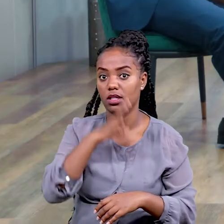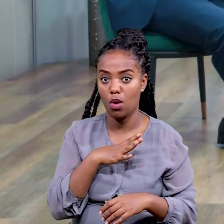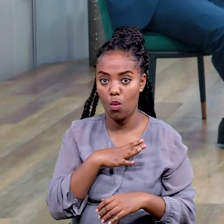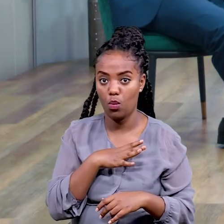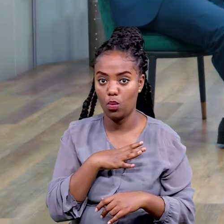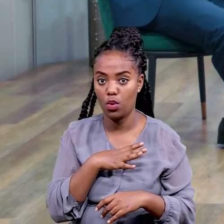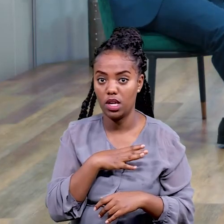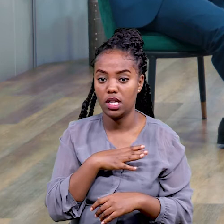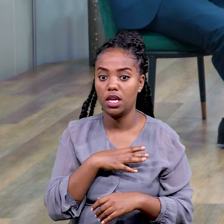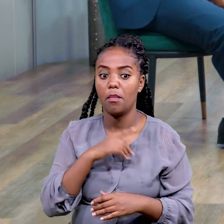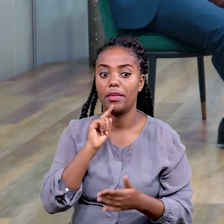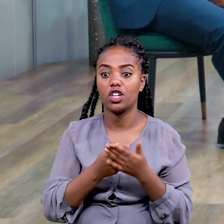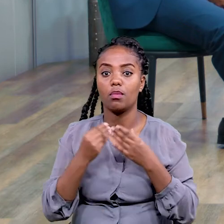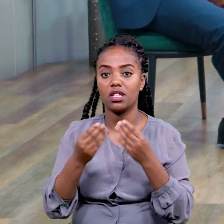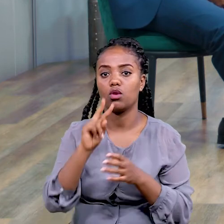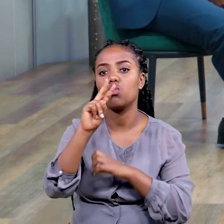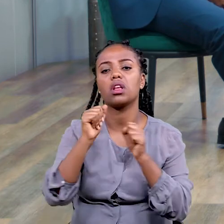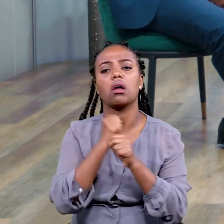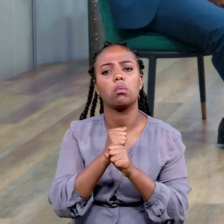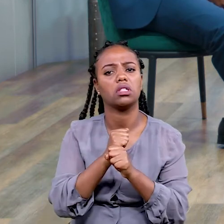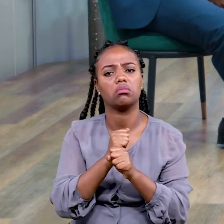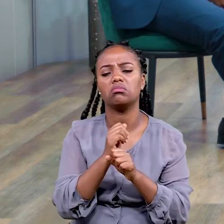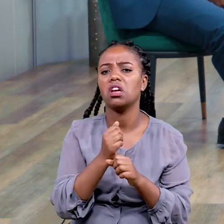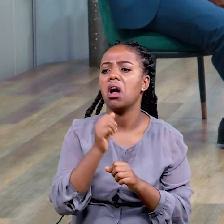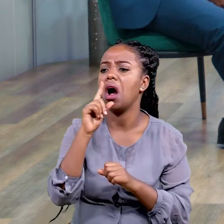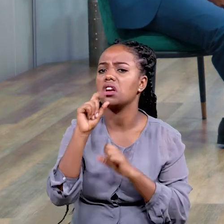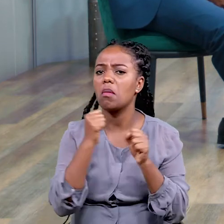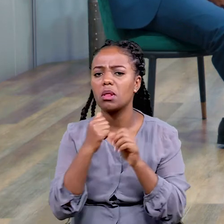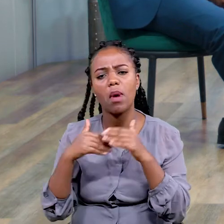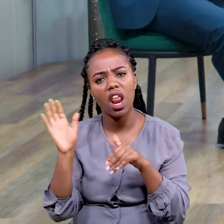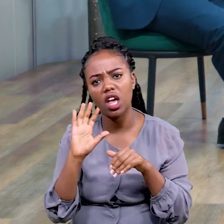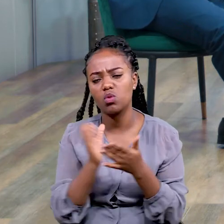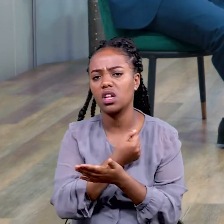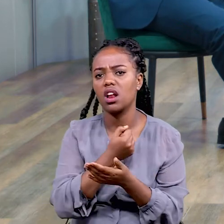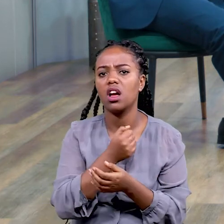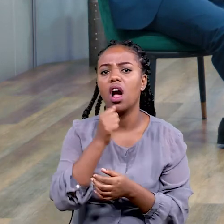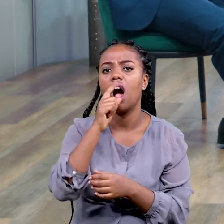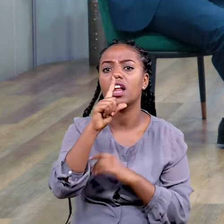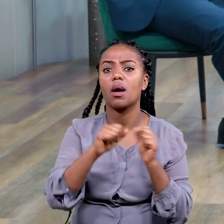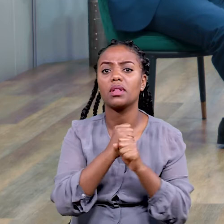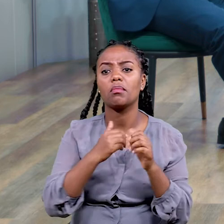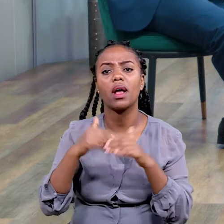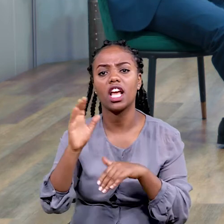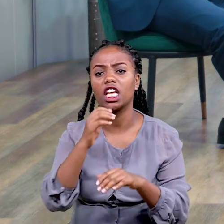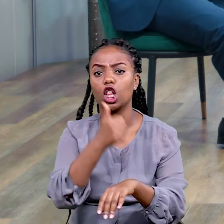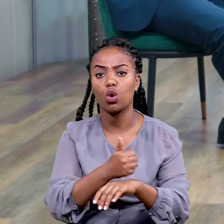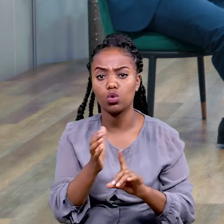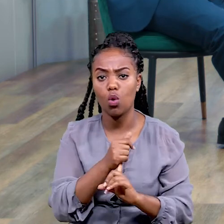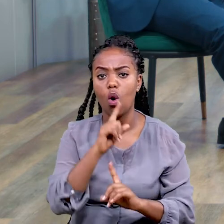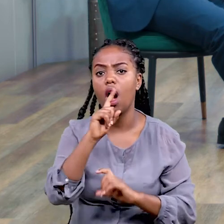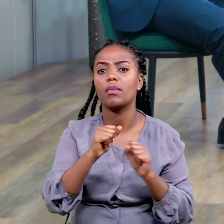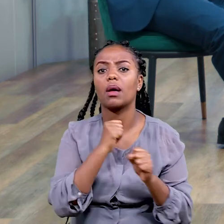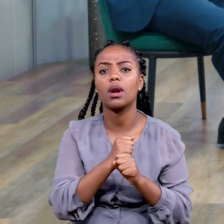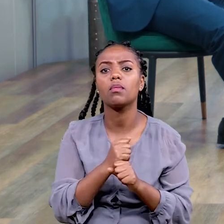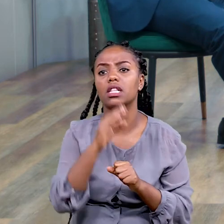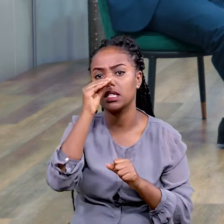ሰውን እንደዚህ ኤቪደንስ ለመስጠት ሁለት ዓመት የሚፈጃለ፣ ዓመት ከምናም ይፈጃለ። ዓመት ከምናም ተቀጥሮ ዓመት ከምናም